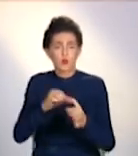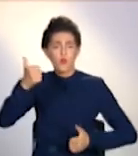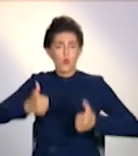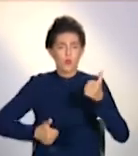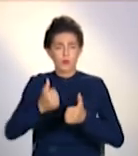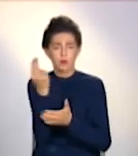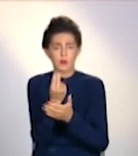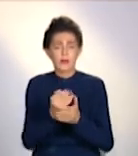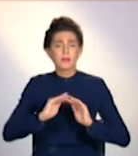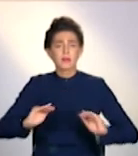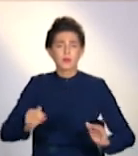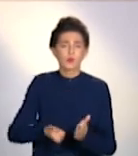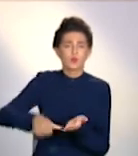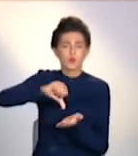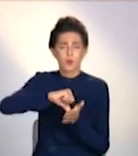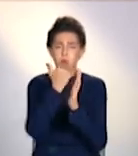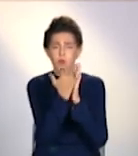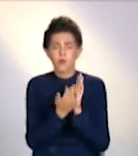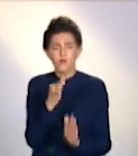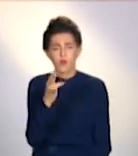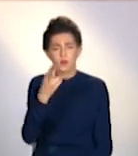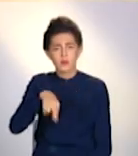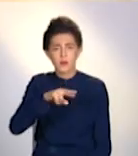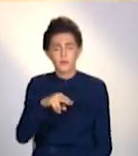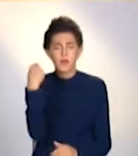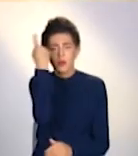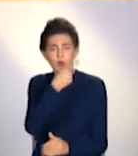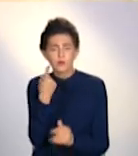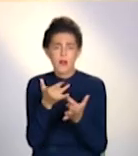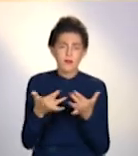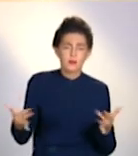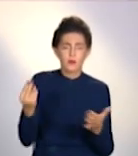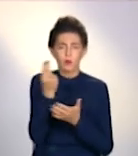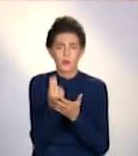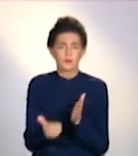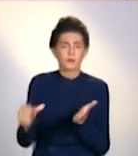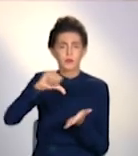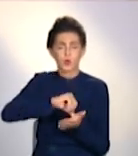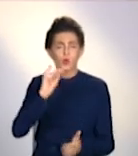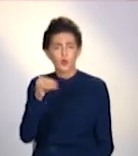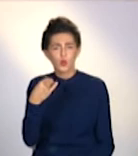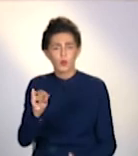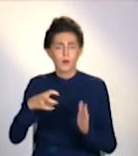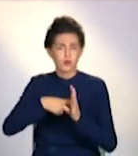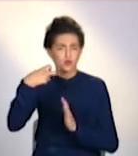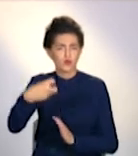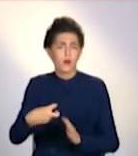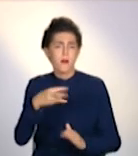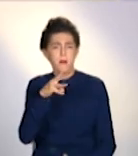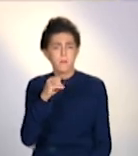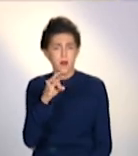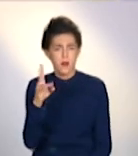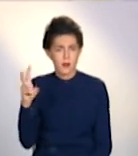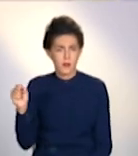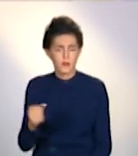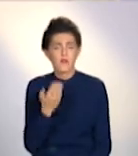серед дітей-учасників програм та проєктів фонду. Образи, відображені у роботах, візьмуть в основу ювілейної поштової марки. Це Ренат